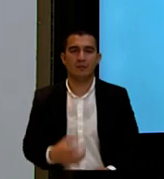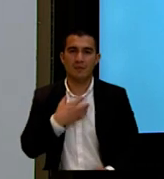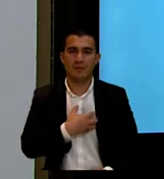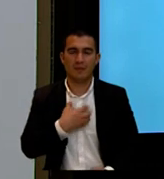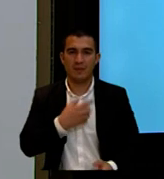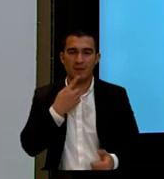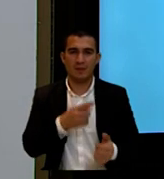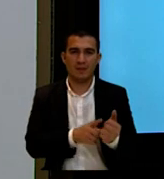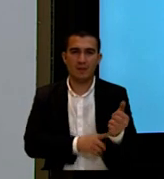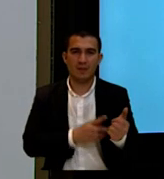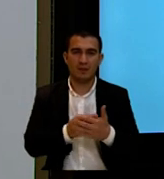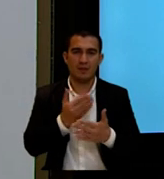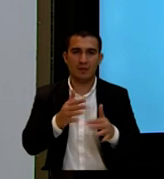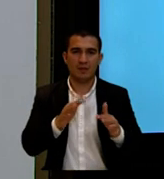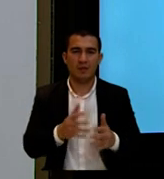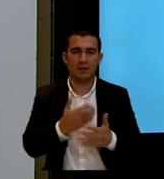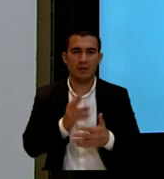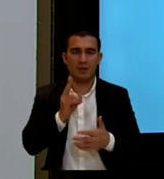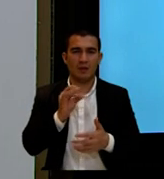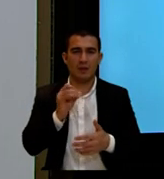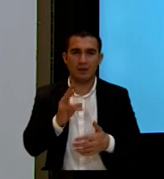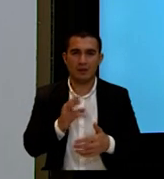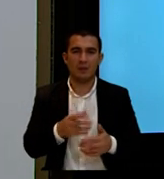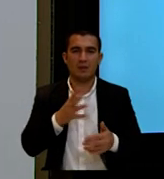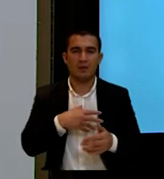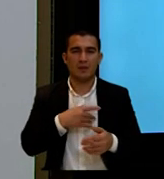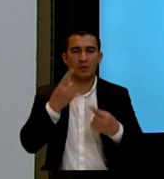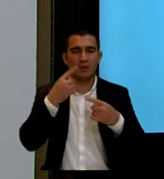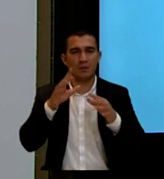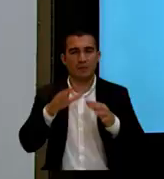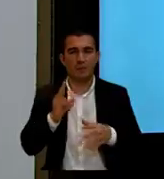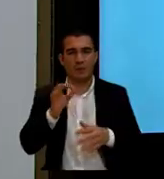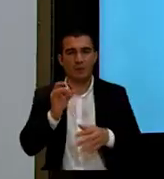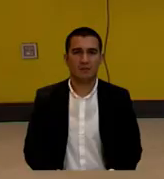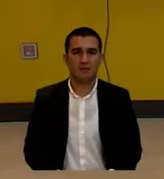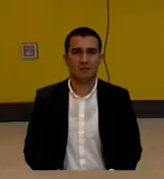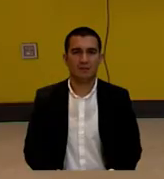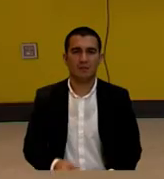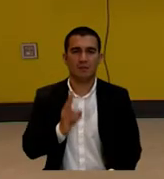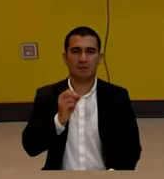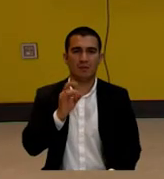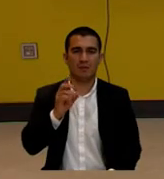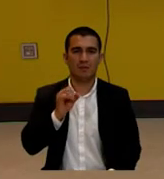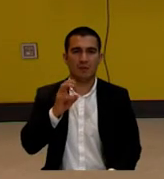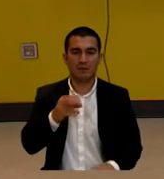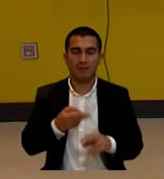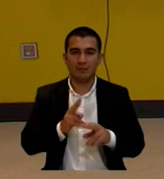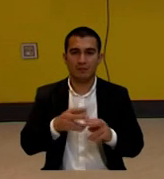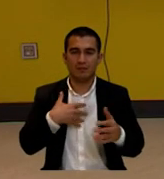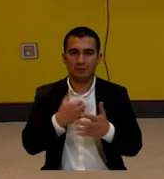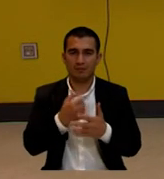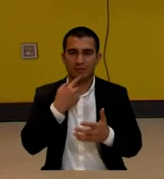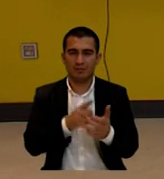Asosiy qon tomirlari qorin va orqa qon tomirlaridan iborat. Karbonat angidrid bilan to'yingan